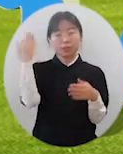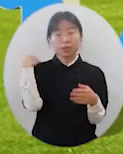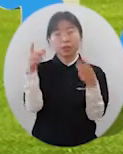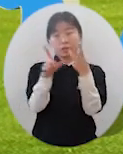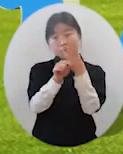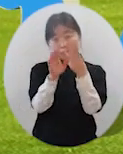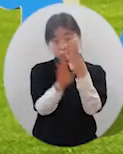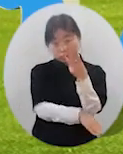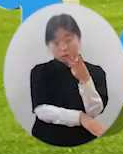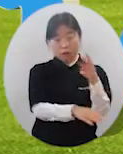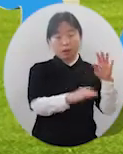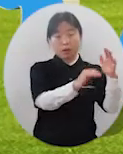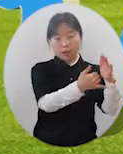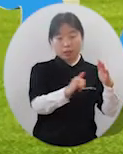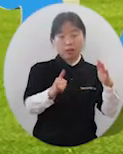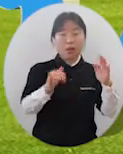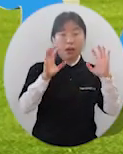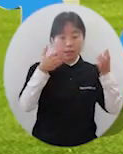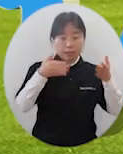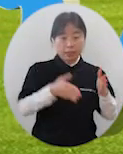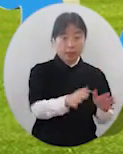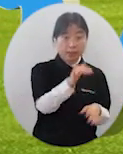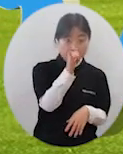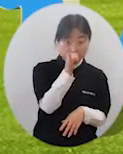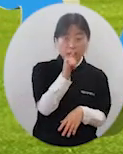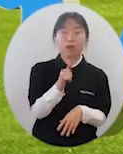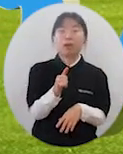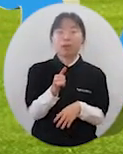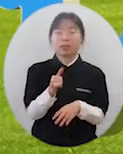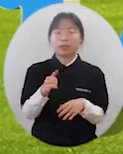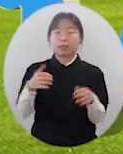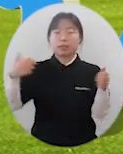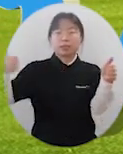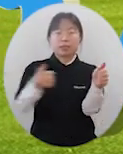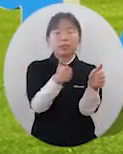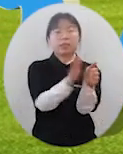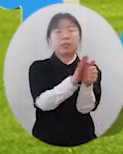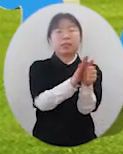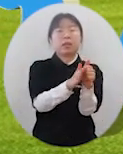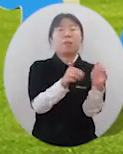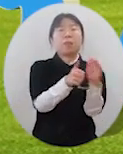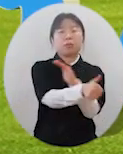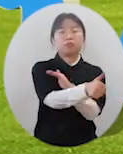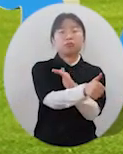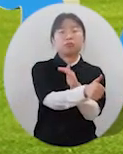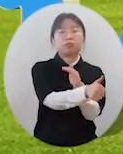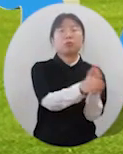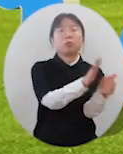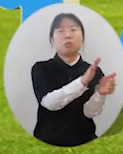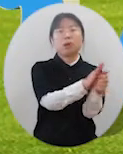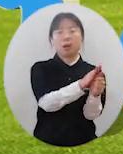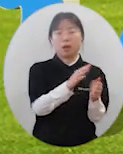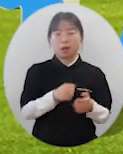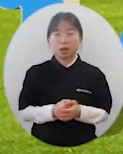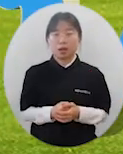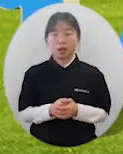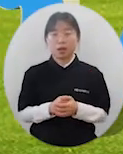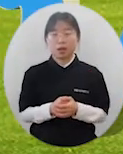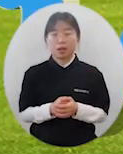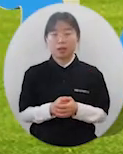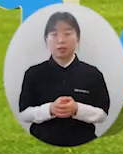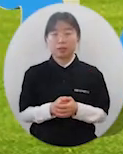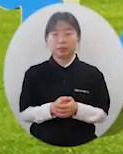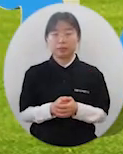지난 3월부터 관내 모든 출산 가정에 산모 신생아 도우미 서비스를 확대하여 지원하고 있습니다.